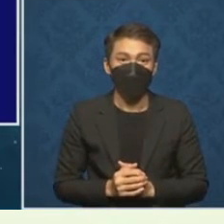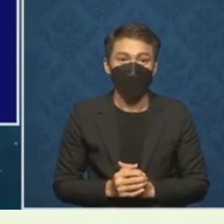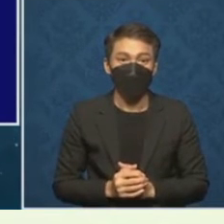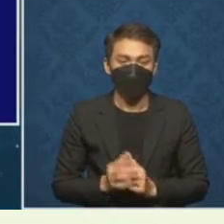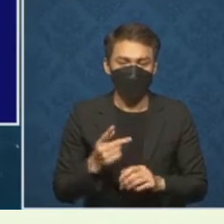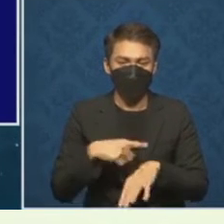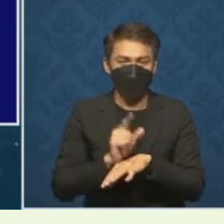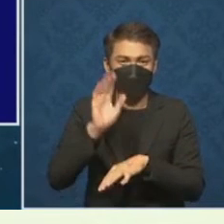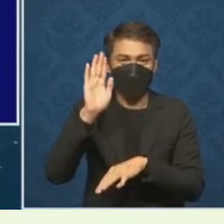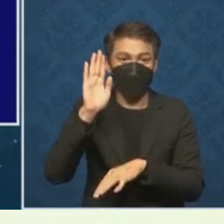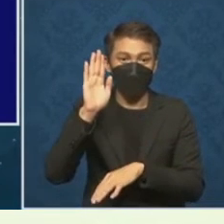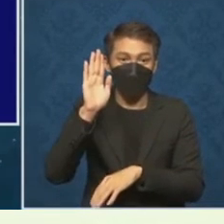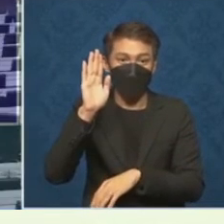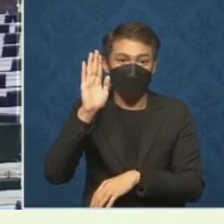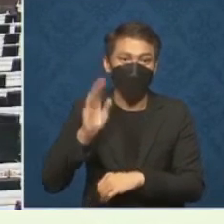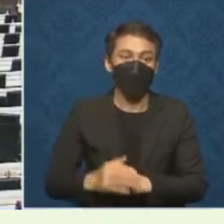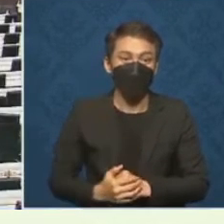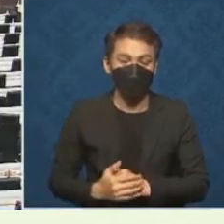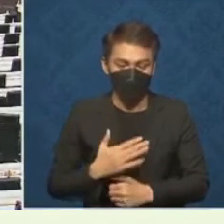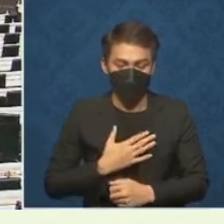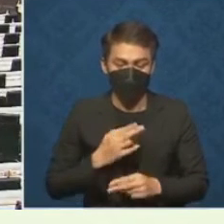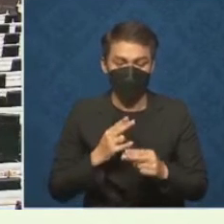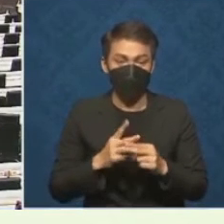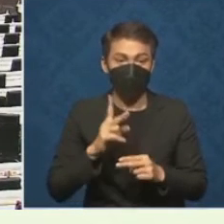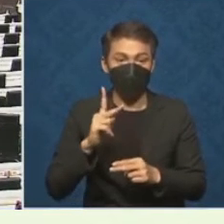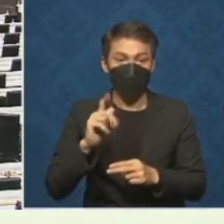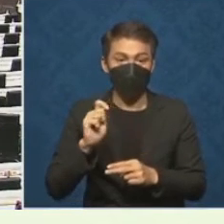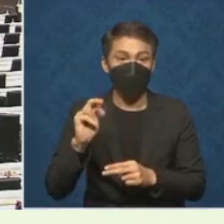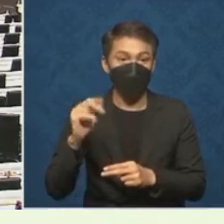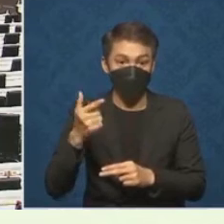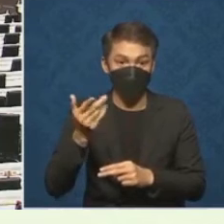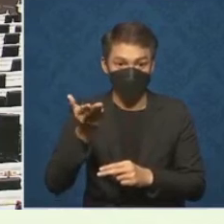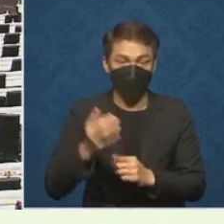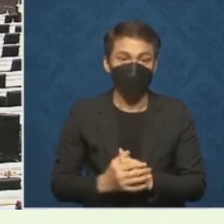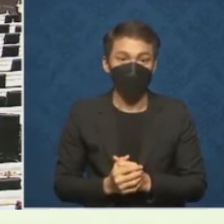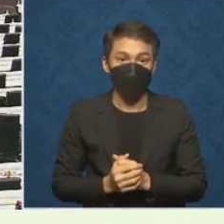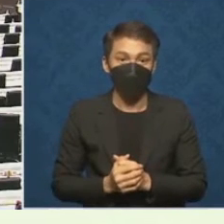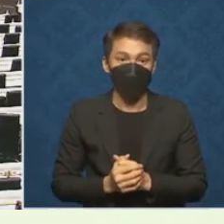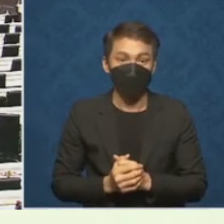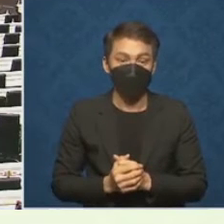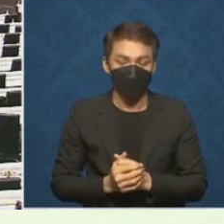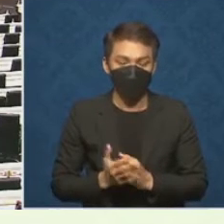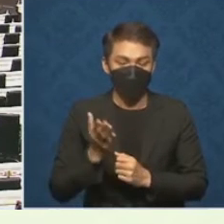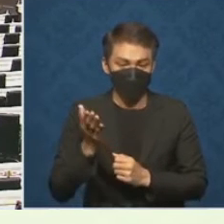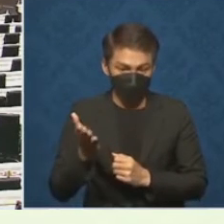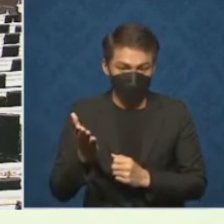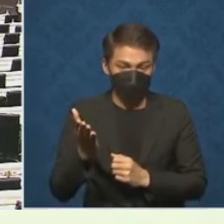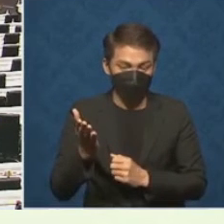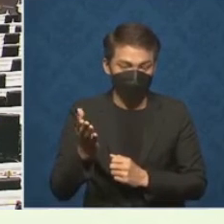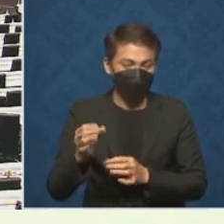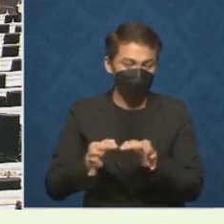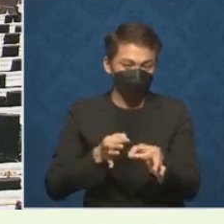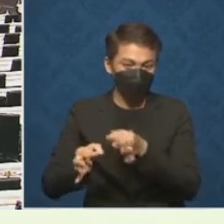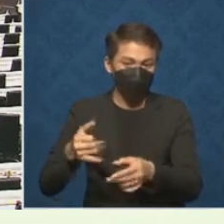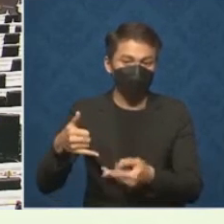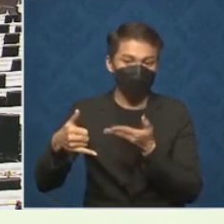ครับท่านประธานที่เคารพครับกับผมนายกองเกรียยาสิทธิ์ศรีสุวรรณนะครับ ครับผมครับ ตามที่ท่านผู้อภิปรายกำลังบอก